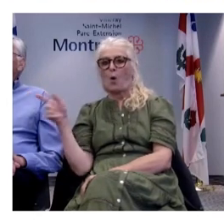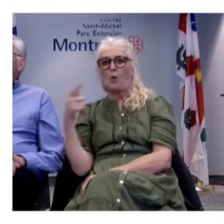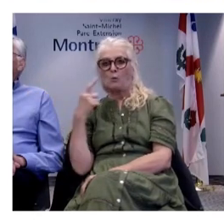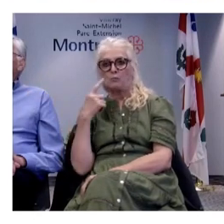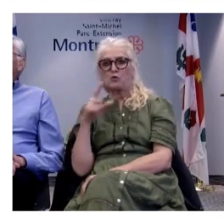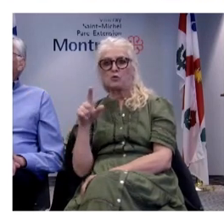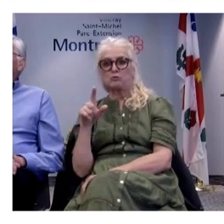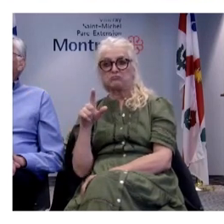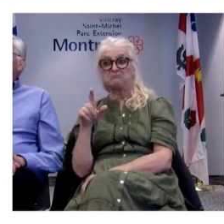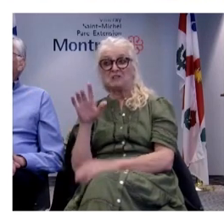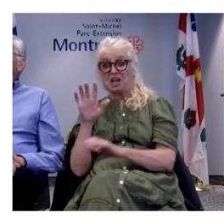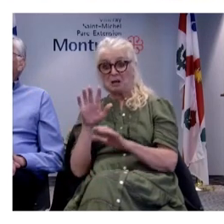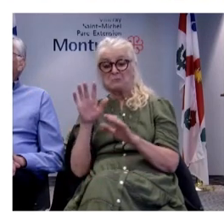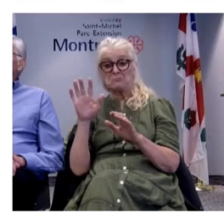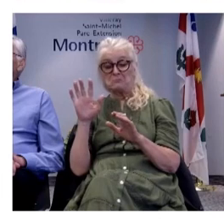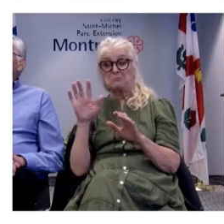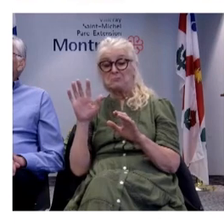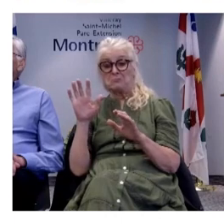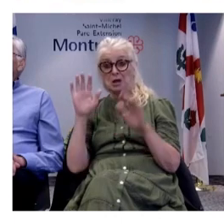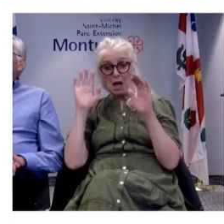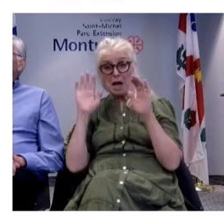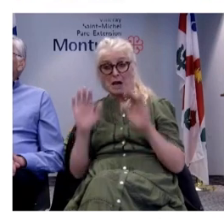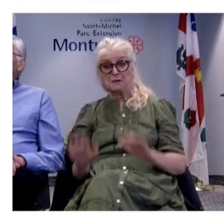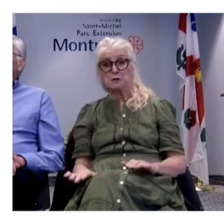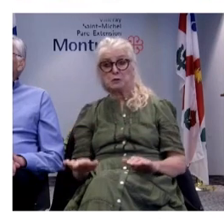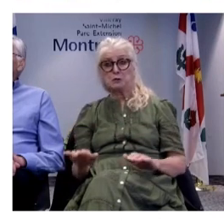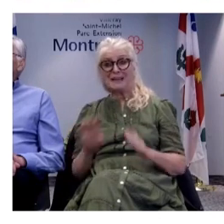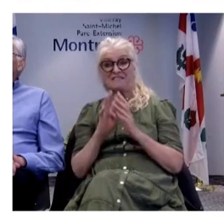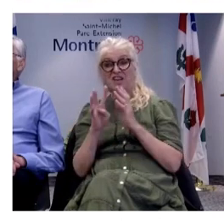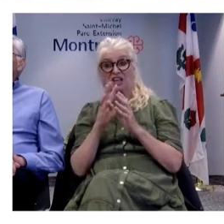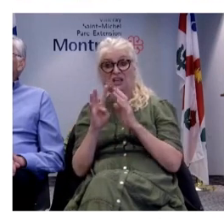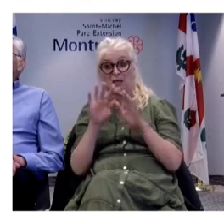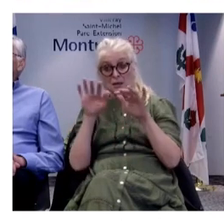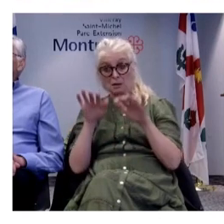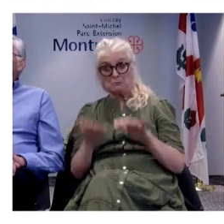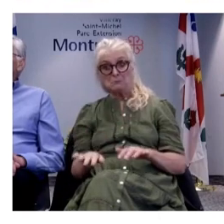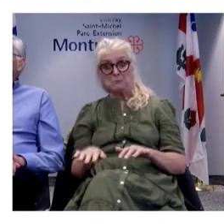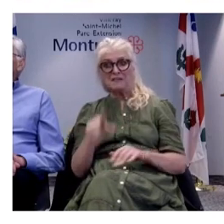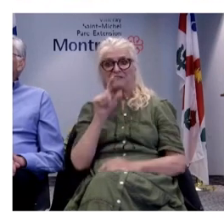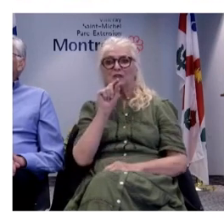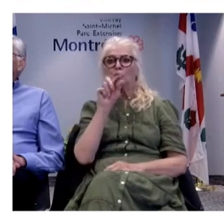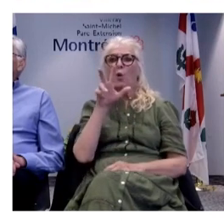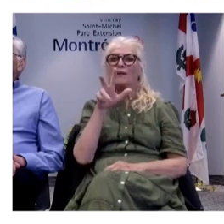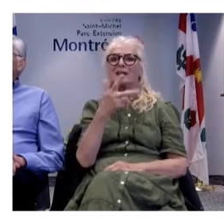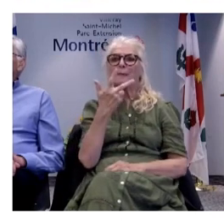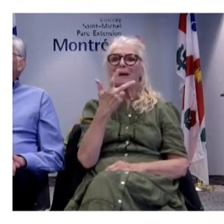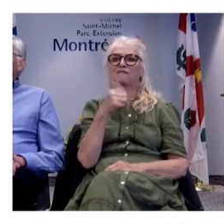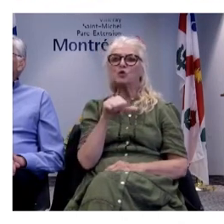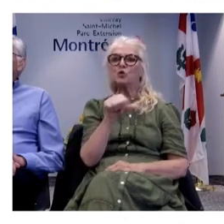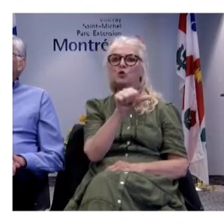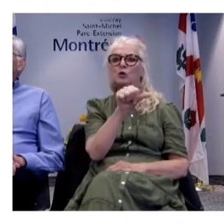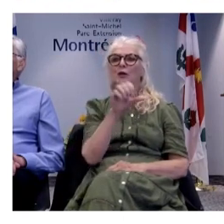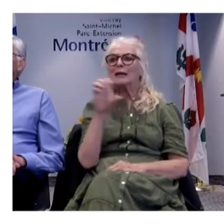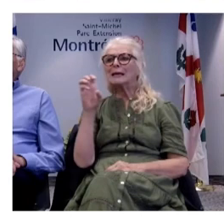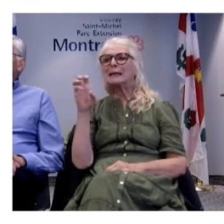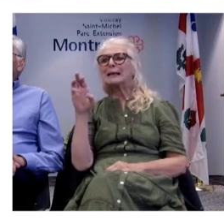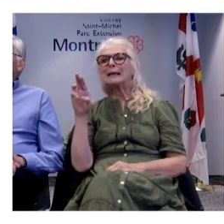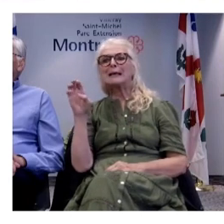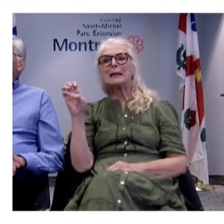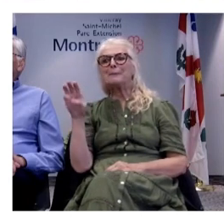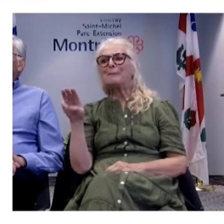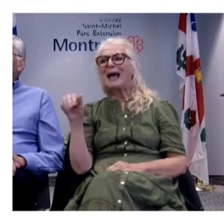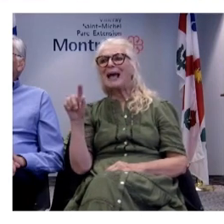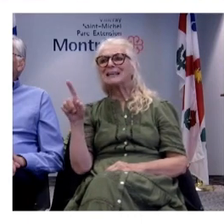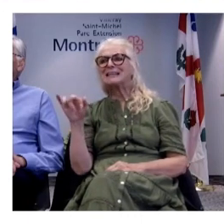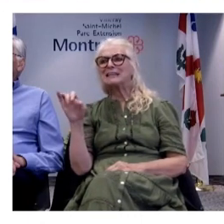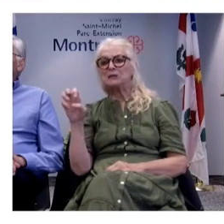sur 23e avenue en crémazier et Villeret ok c'est super les voisins dans le quartier sont pour les enfants et tout ça